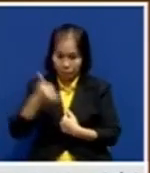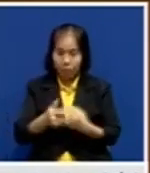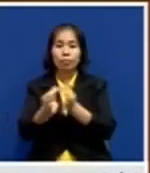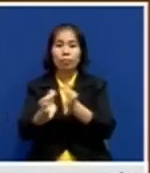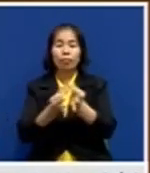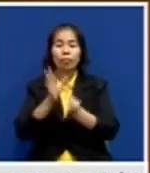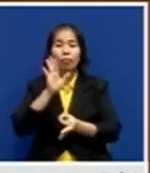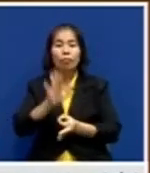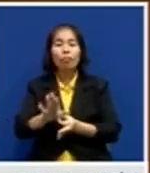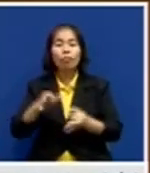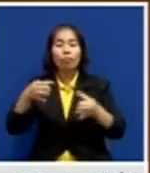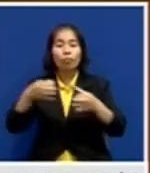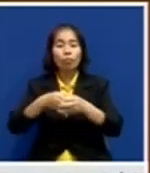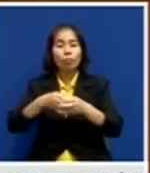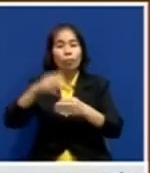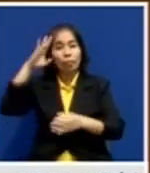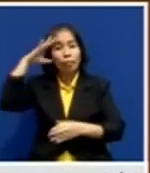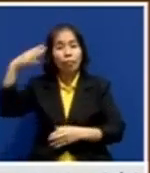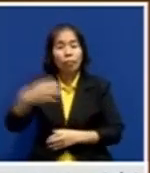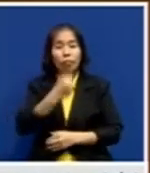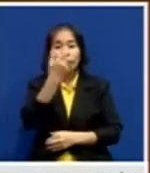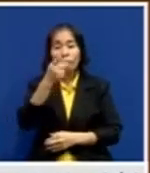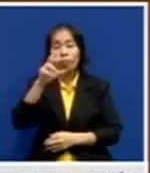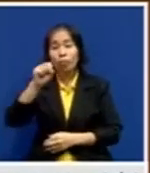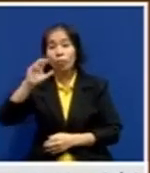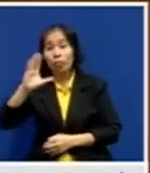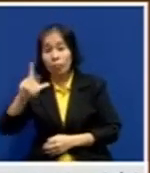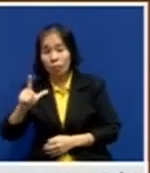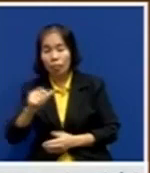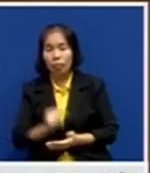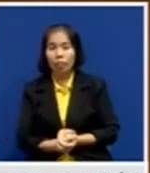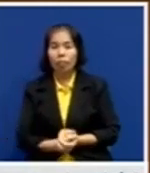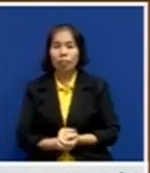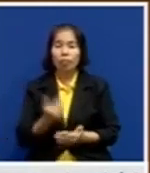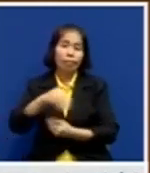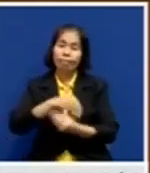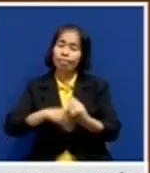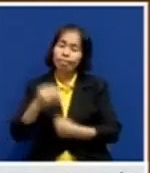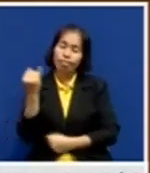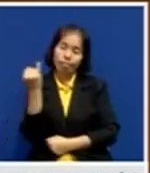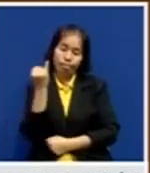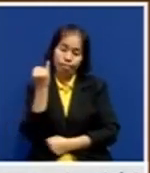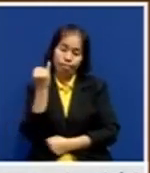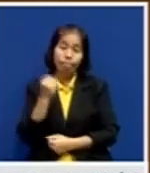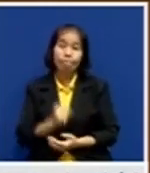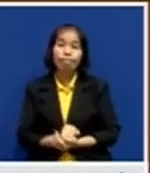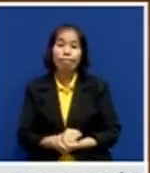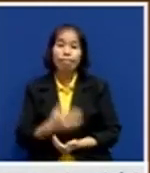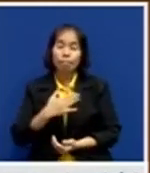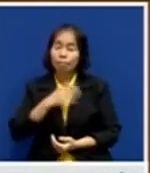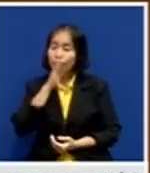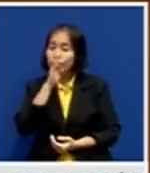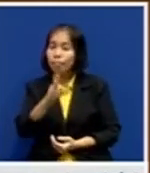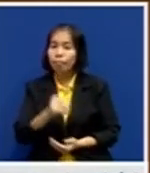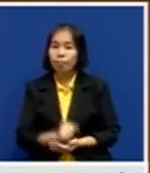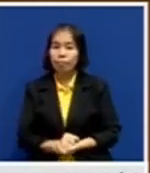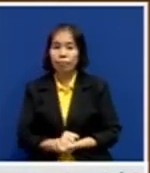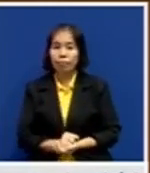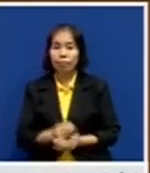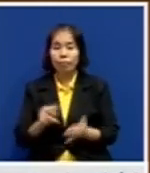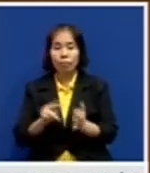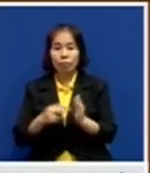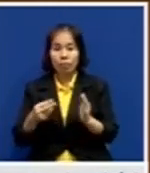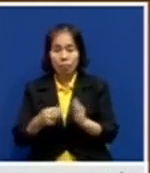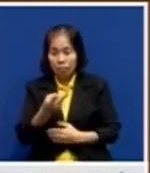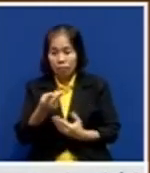ทธ์ผมเรียนท่านว่าเศรษฐกิจในขณะนั้นไม่ดีนะครับผมเรียนท่านว่าถ้าเหมือนชีพจรเนี่ยมันเต้น